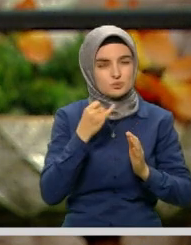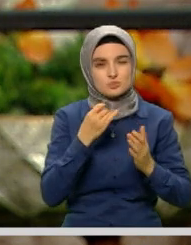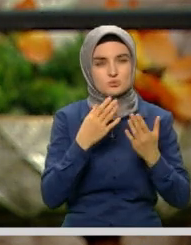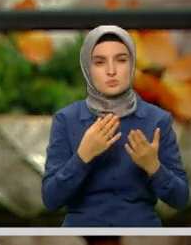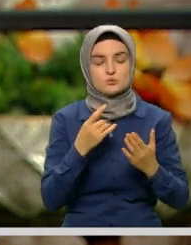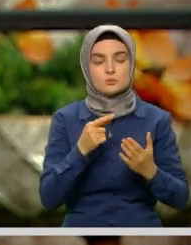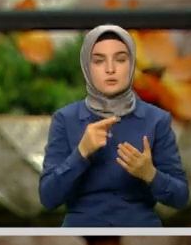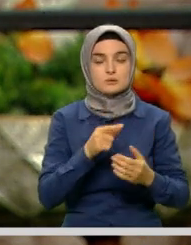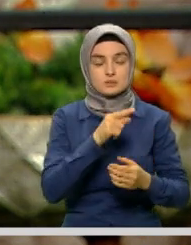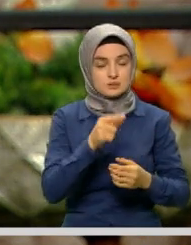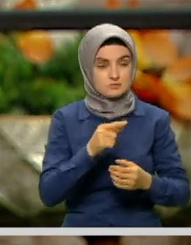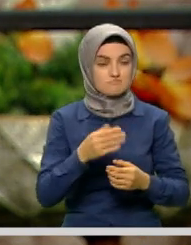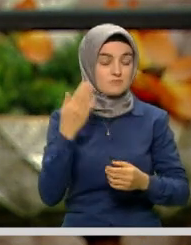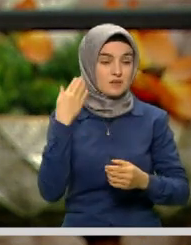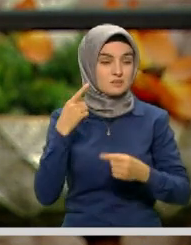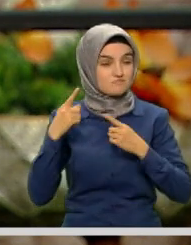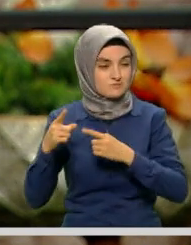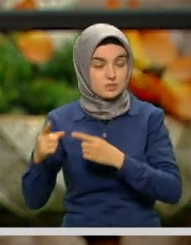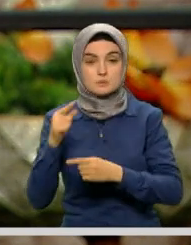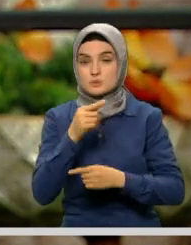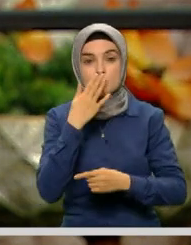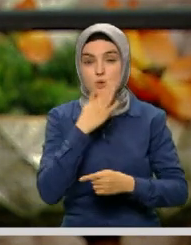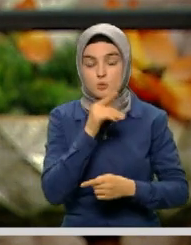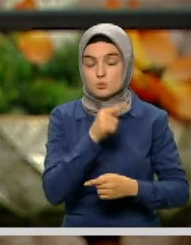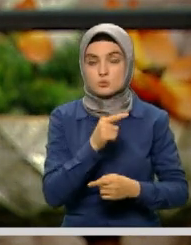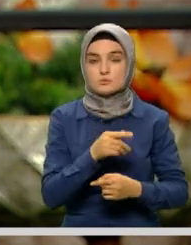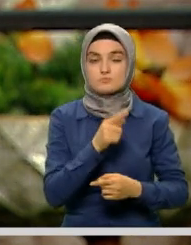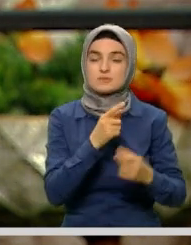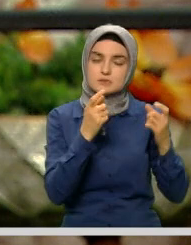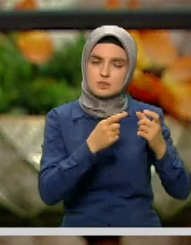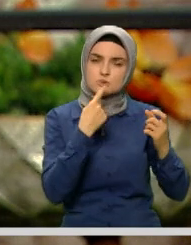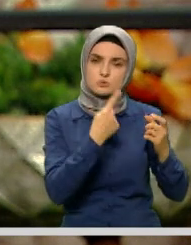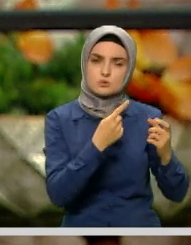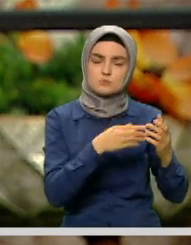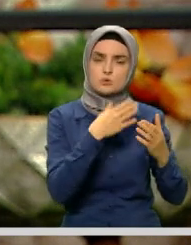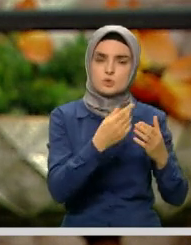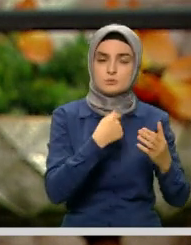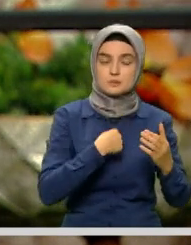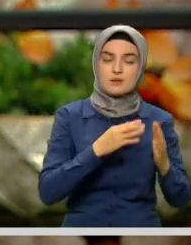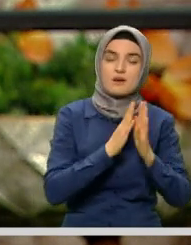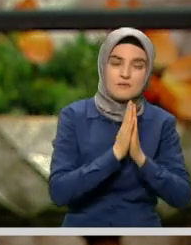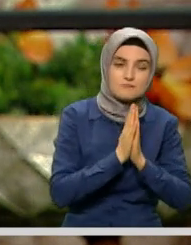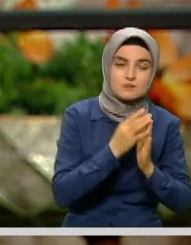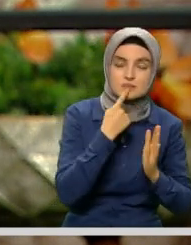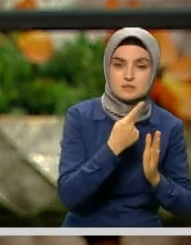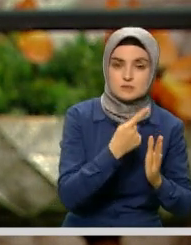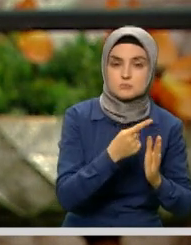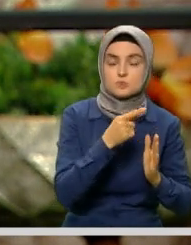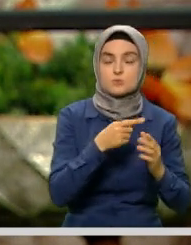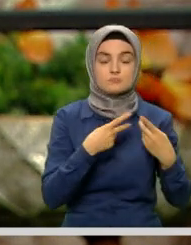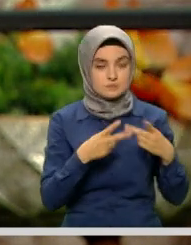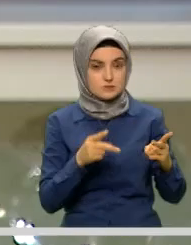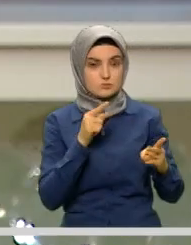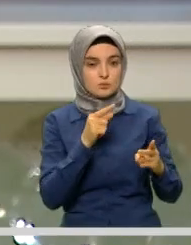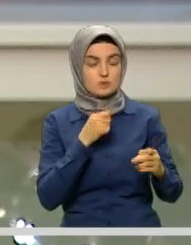ben senin gıybetini yaptım arkadaş, sen yoktun, işte falanca yerlerde söyledim. Ondan sonra beni affet dediğimizde o kişi bize